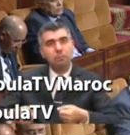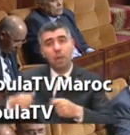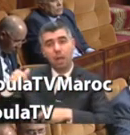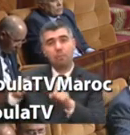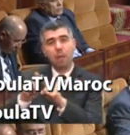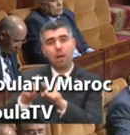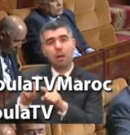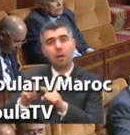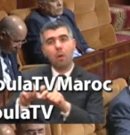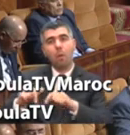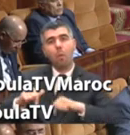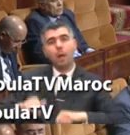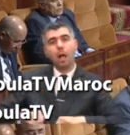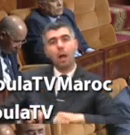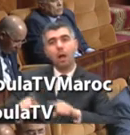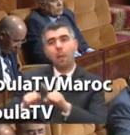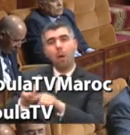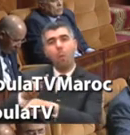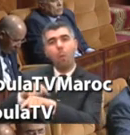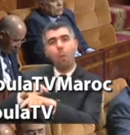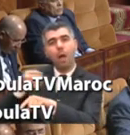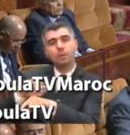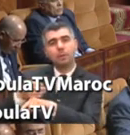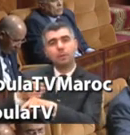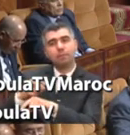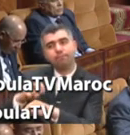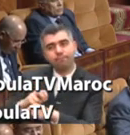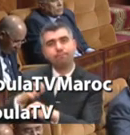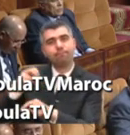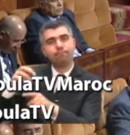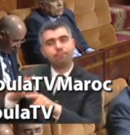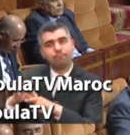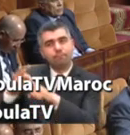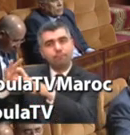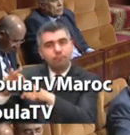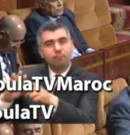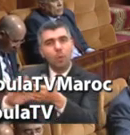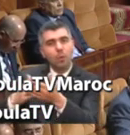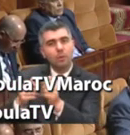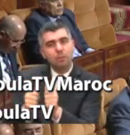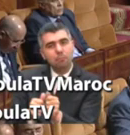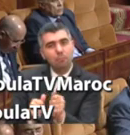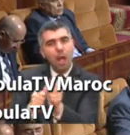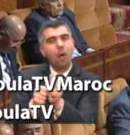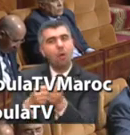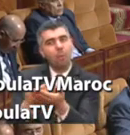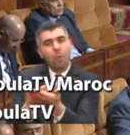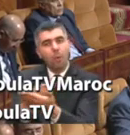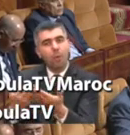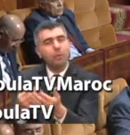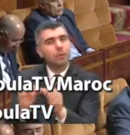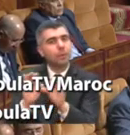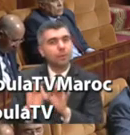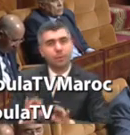كتعسف عليهم وما كتعطيهمش الوقت المناسب أنهم وهاد الأطفال كيكونوا محتاجين لواحد العناية خاصة. ولا بد